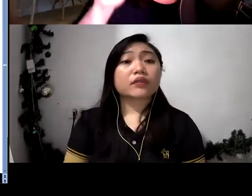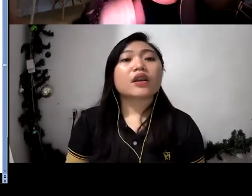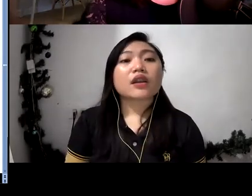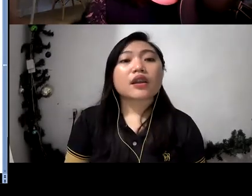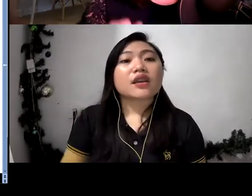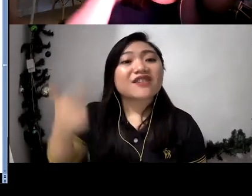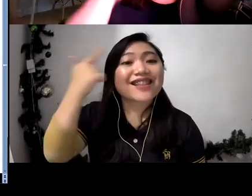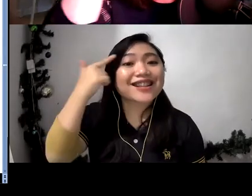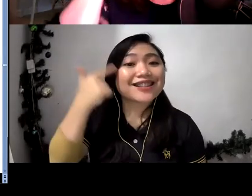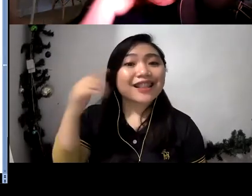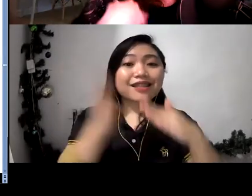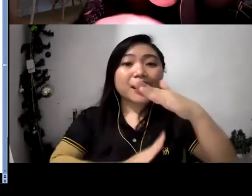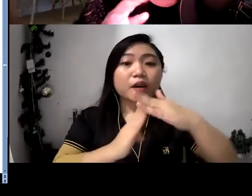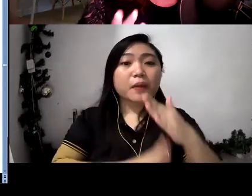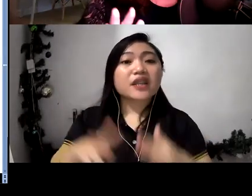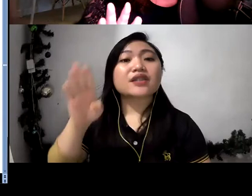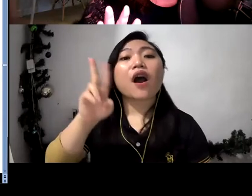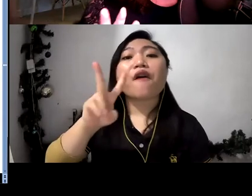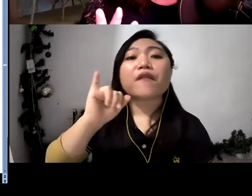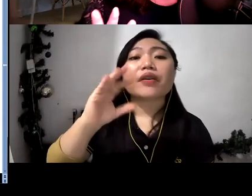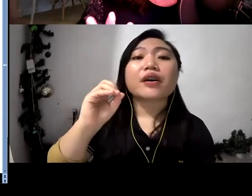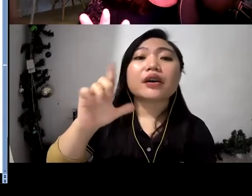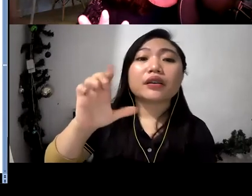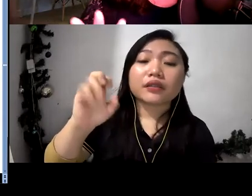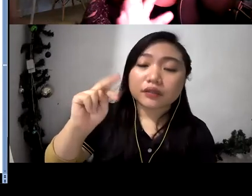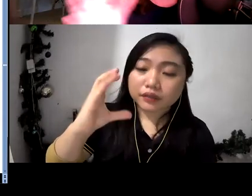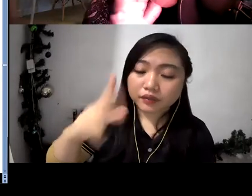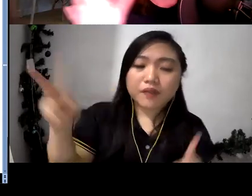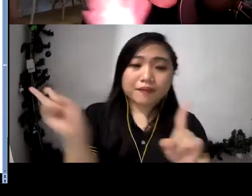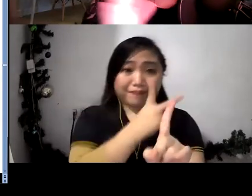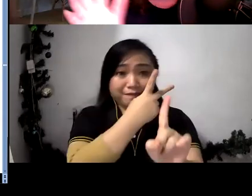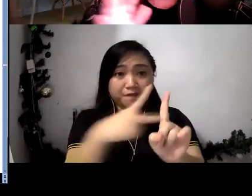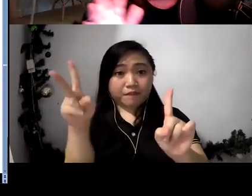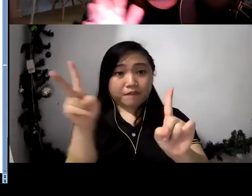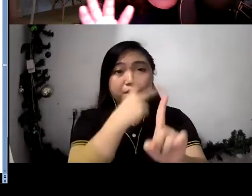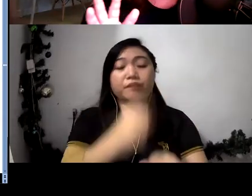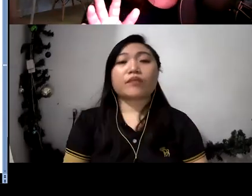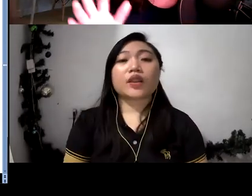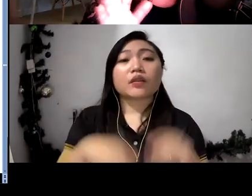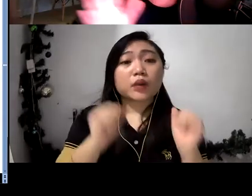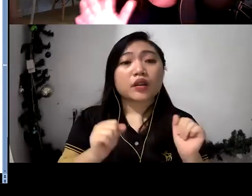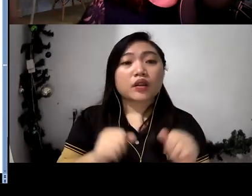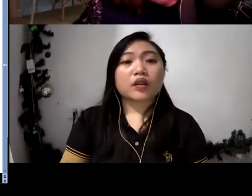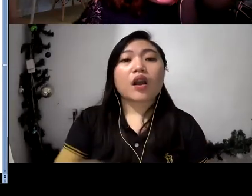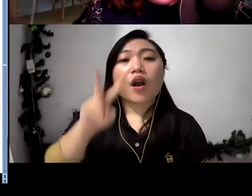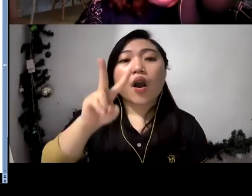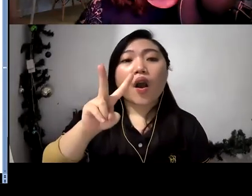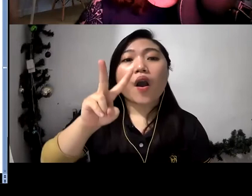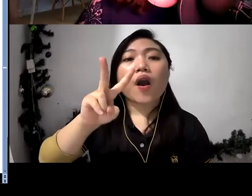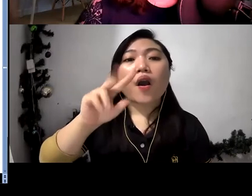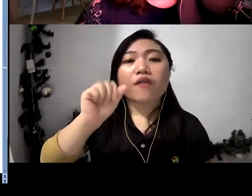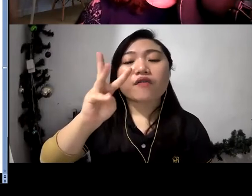gender-based violence. No? Which is the can interchangeably, no, with violence against